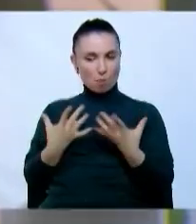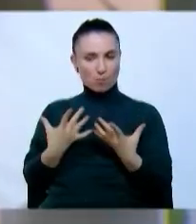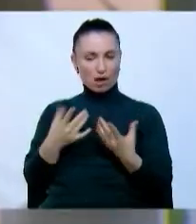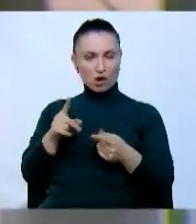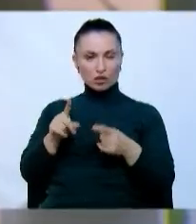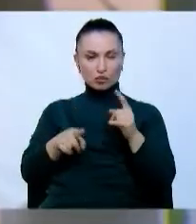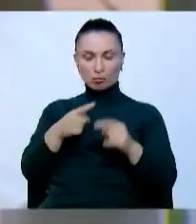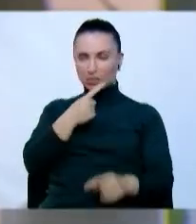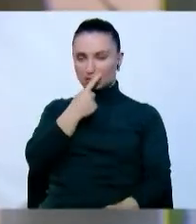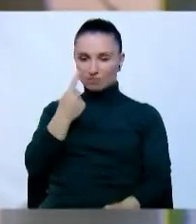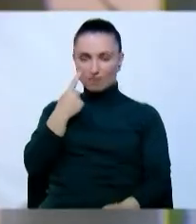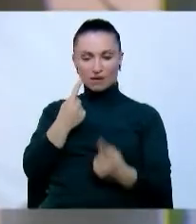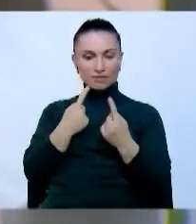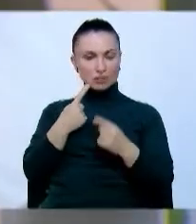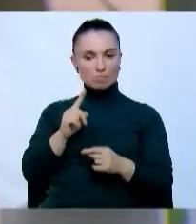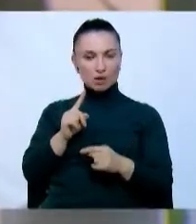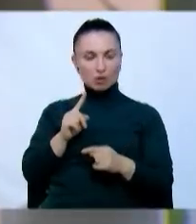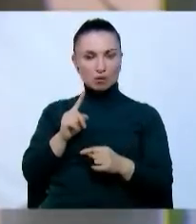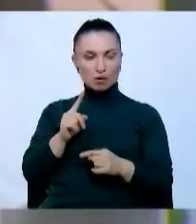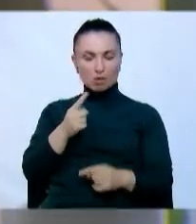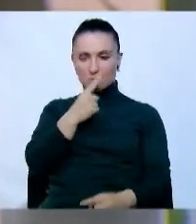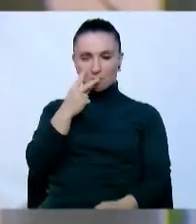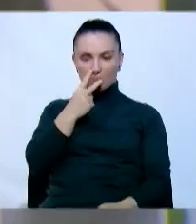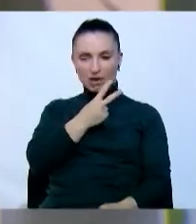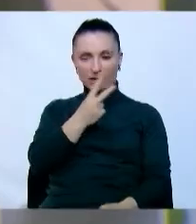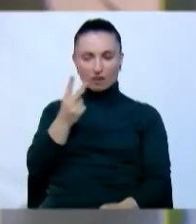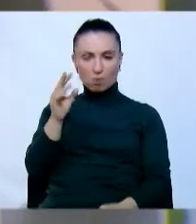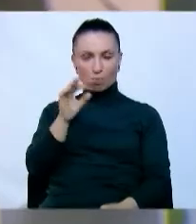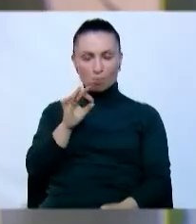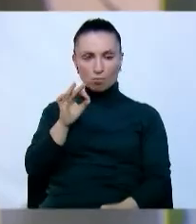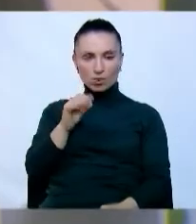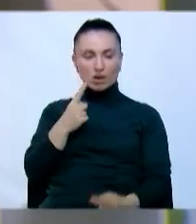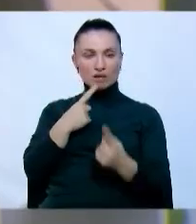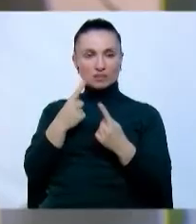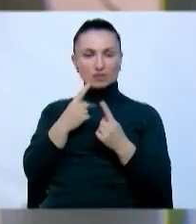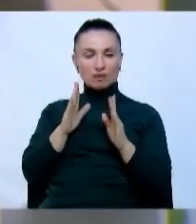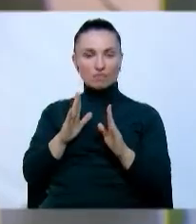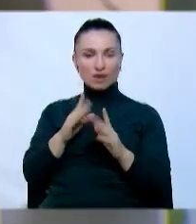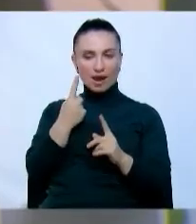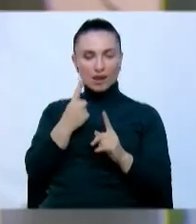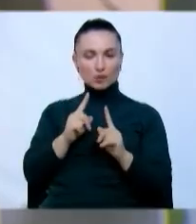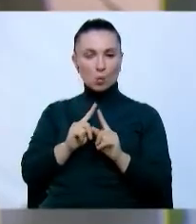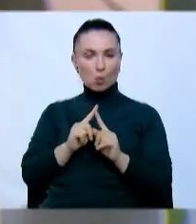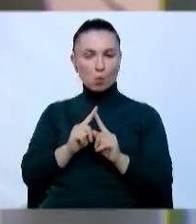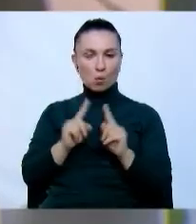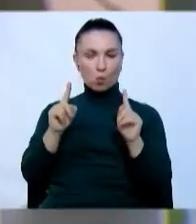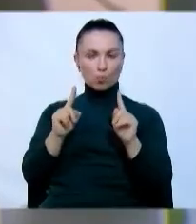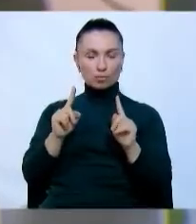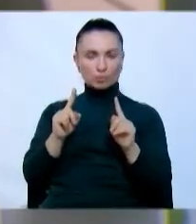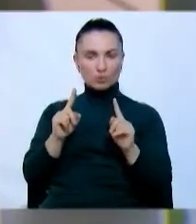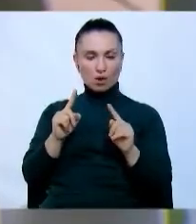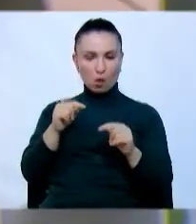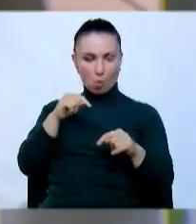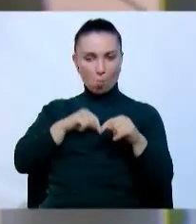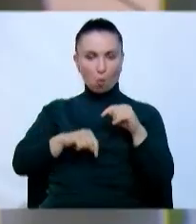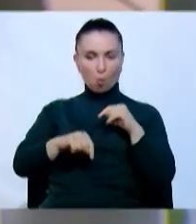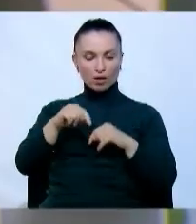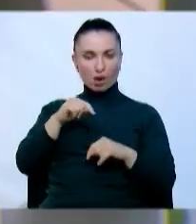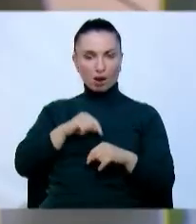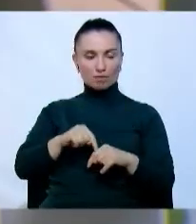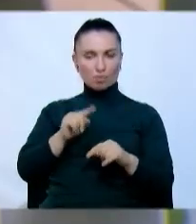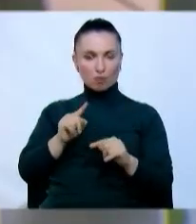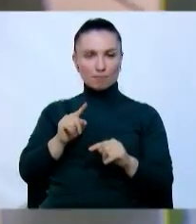ზოგადად თვალზე ვსაუბრობთ, არა ზოგადად მხედველობაზე ვსაუბრობთ ერთ უცნაურ ორგანოზე,